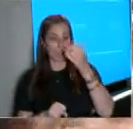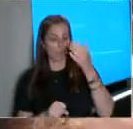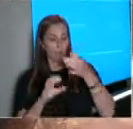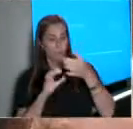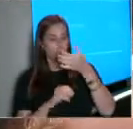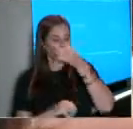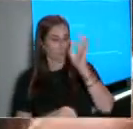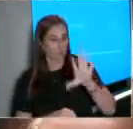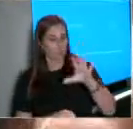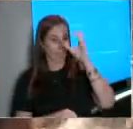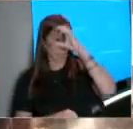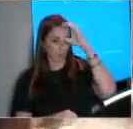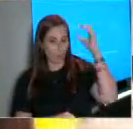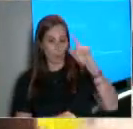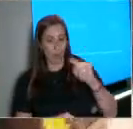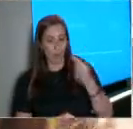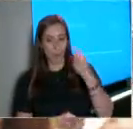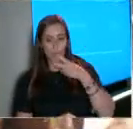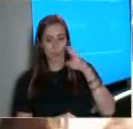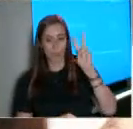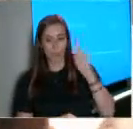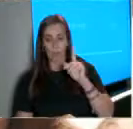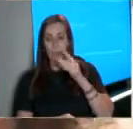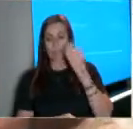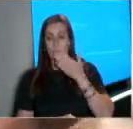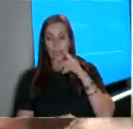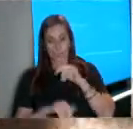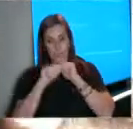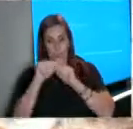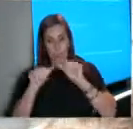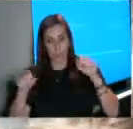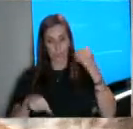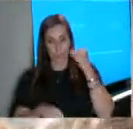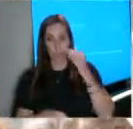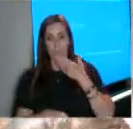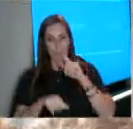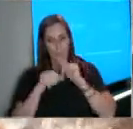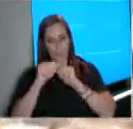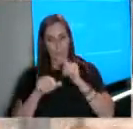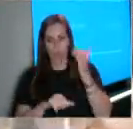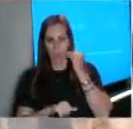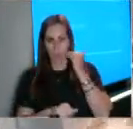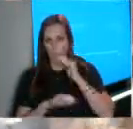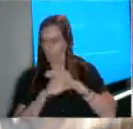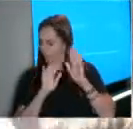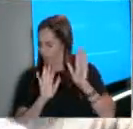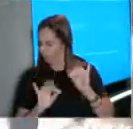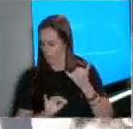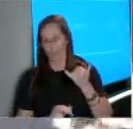הקורדים בניגוד להבטחתו. האם ישראל צריכה לסמוך עליו? ישראל צריכה לסמוך על ארצות הברית ועל כל